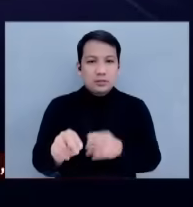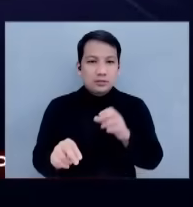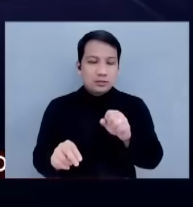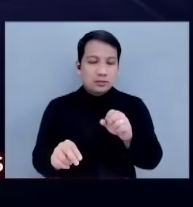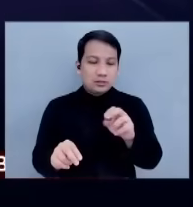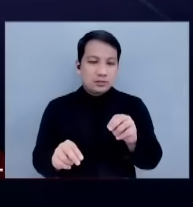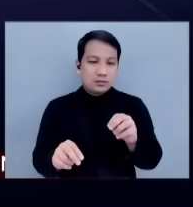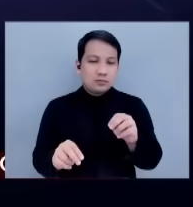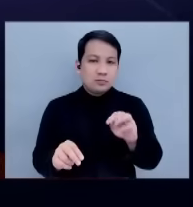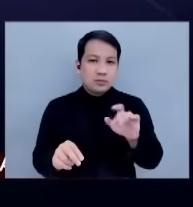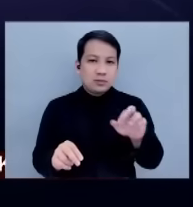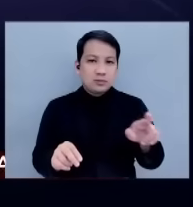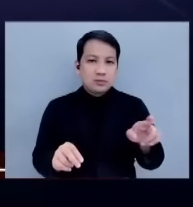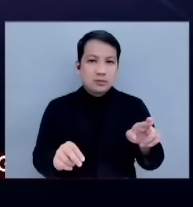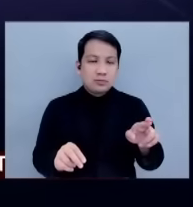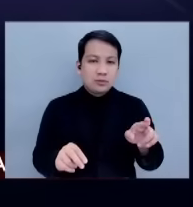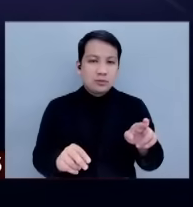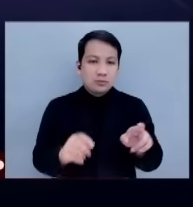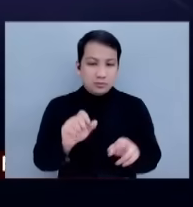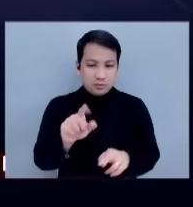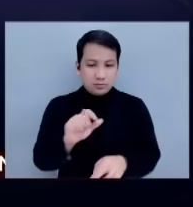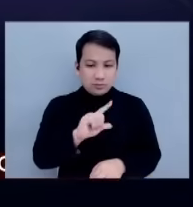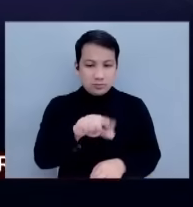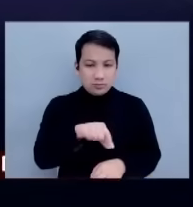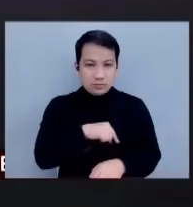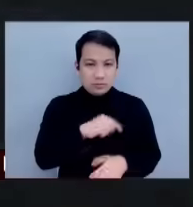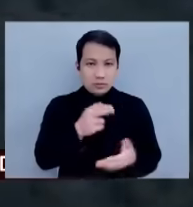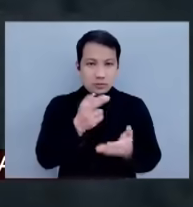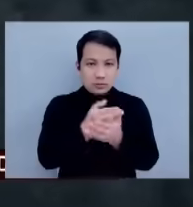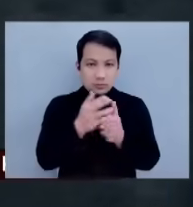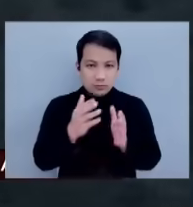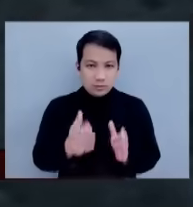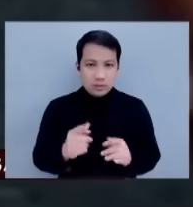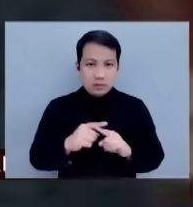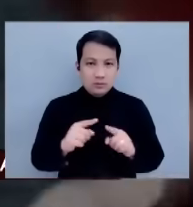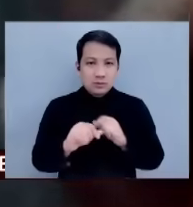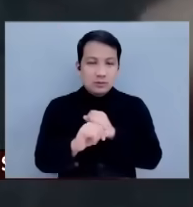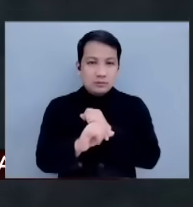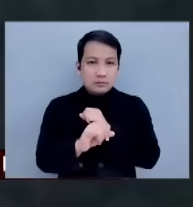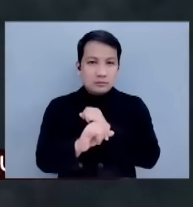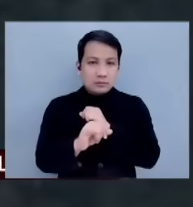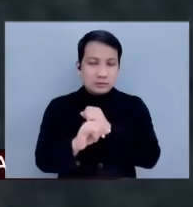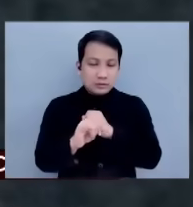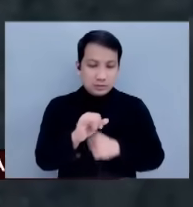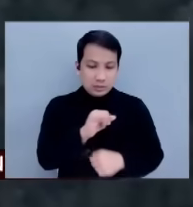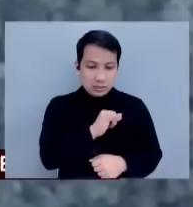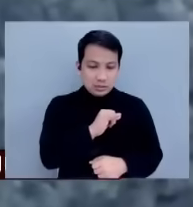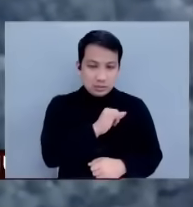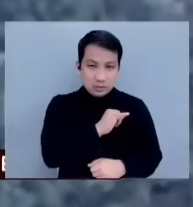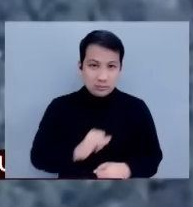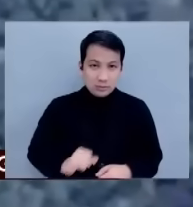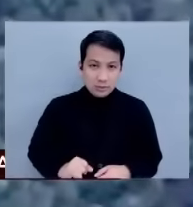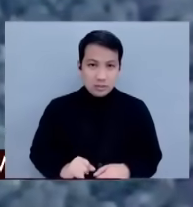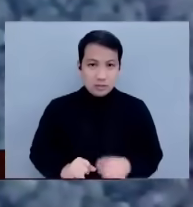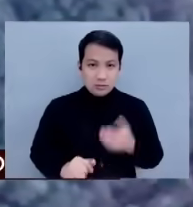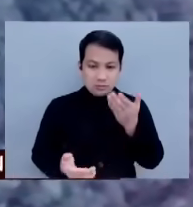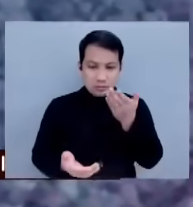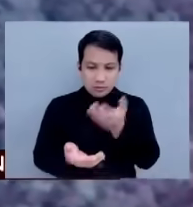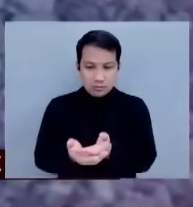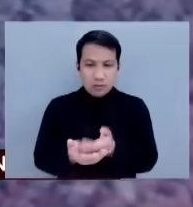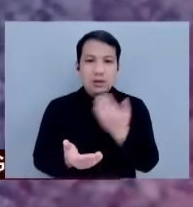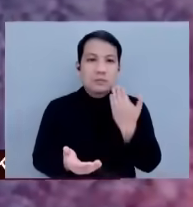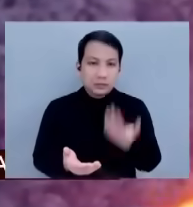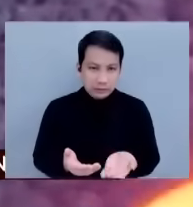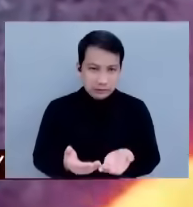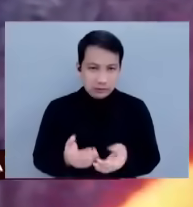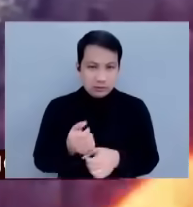ang 11 qualified rescuer sa Isabela. Yun nga lang, patay na ng matagpuan ng mga rescuer ang piloto ng eroplano na